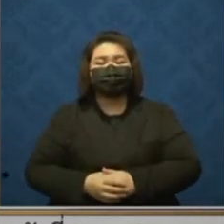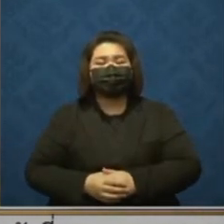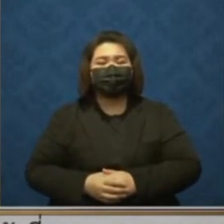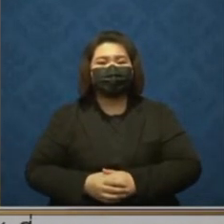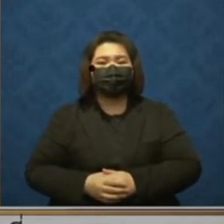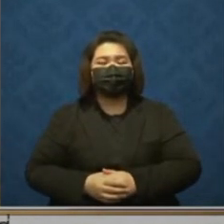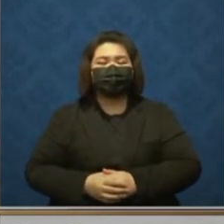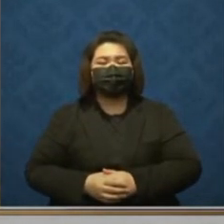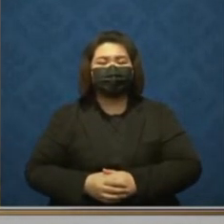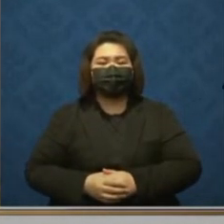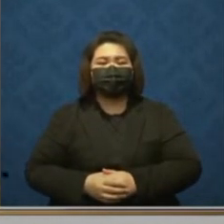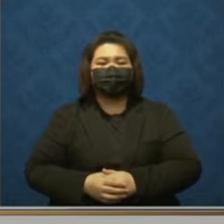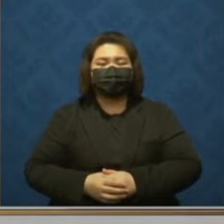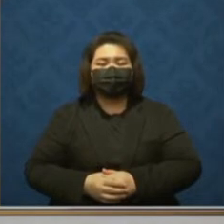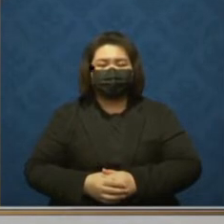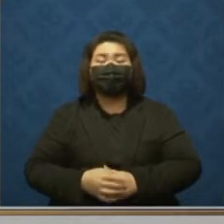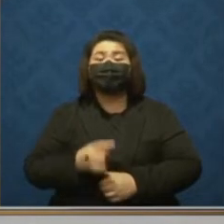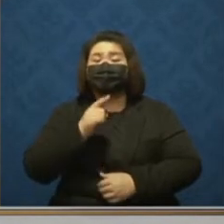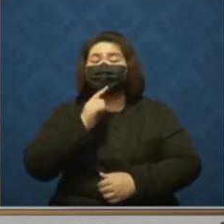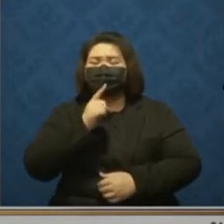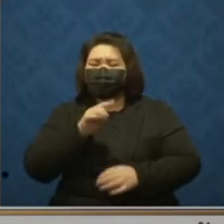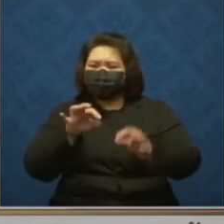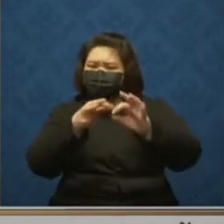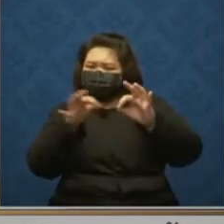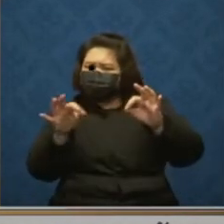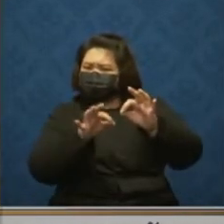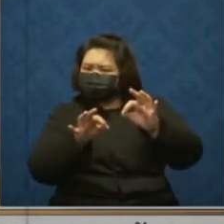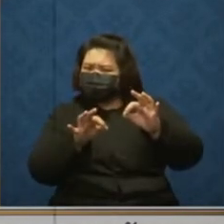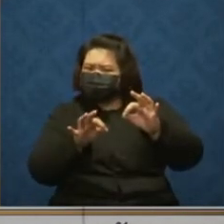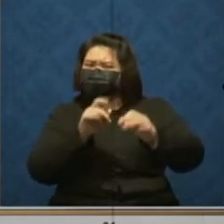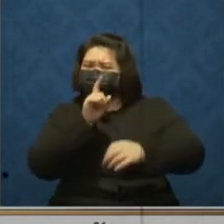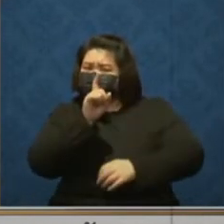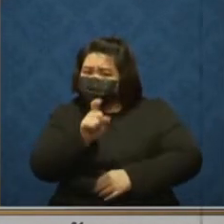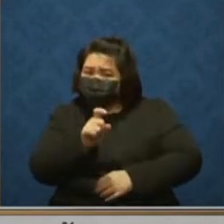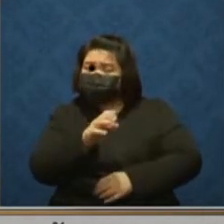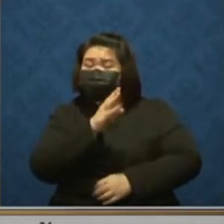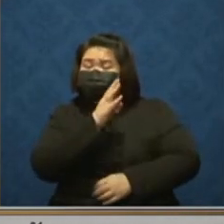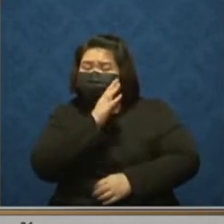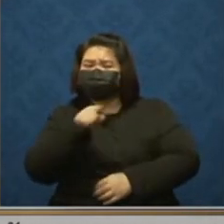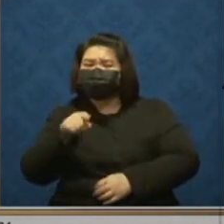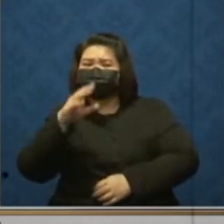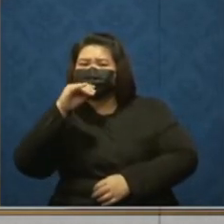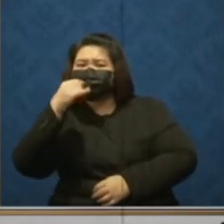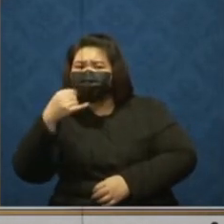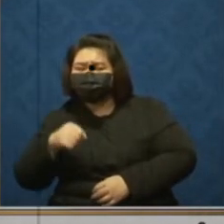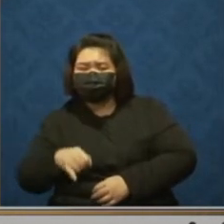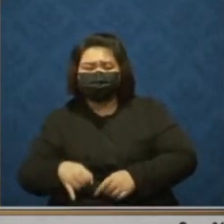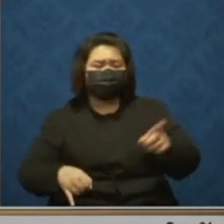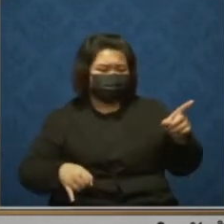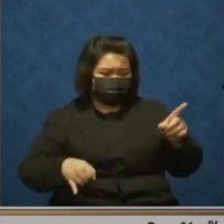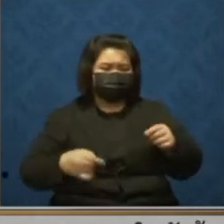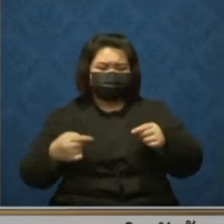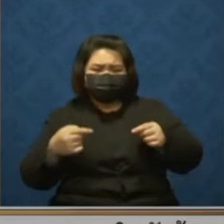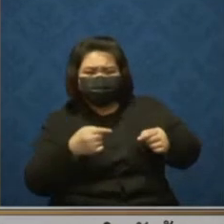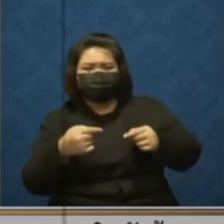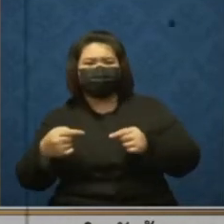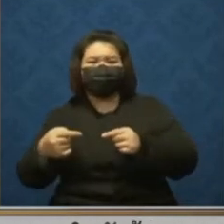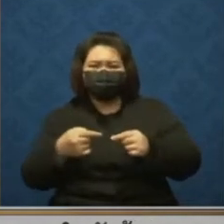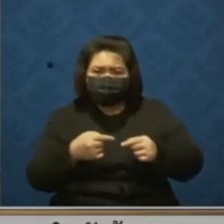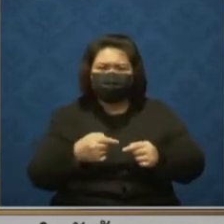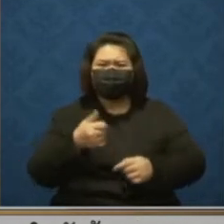เขาพูดถึงพลเอกประยุทธ์เนี่ยคำถามคือถ้าพูดผิดท่านก็ออกมาโต้สิครับนี่คือพิธีทางการ